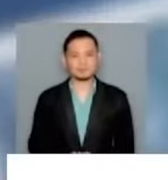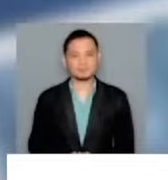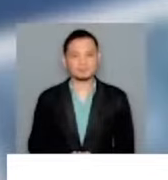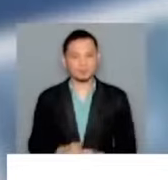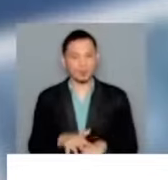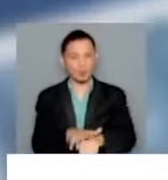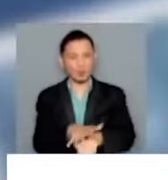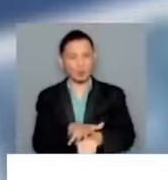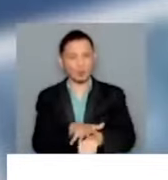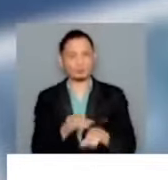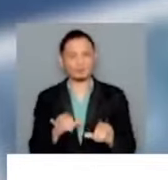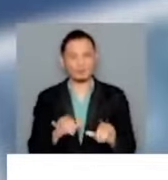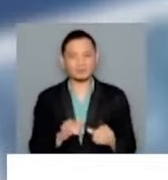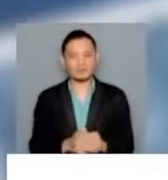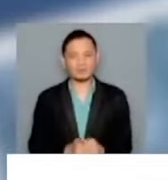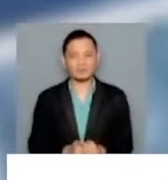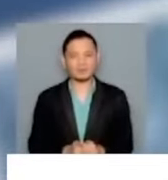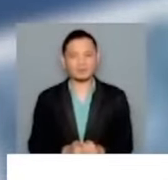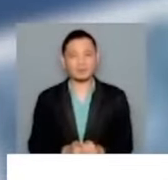Parang nakabitin.